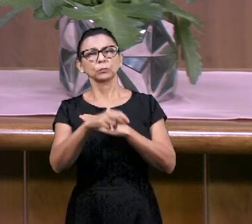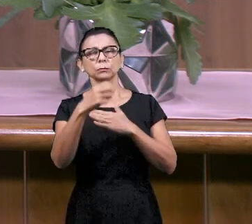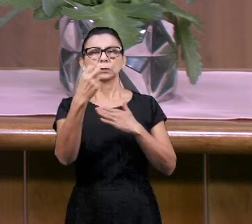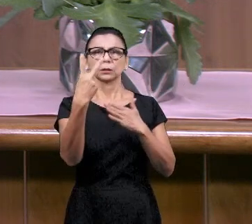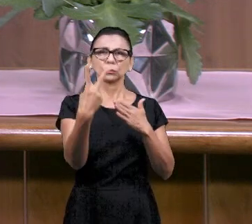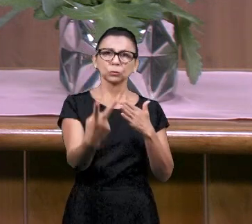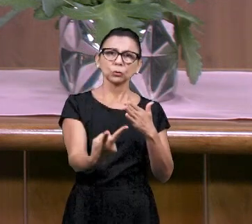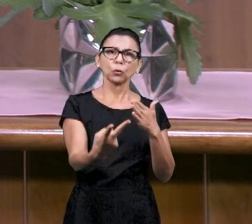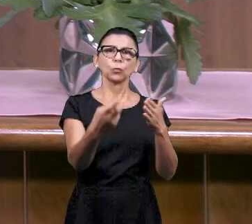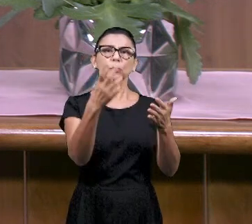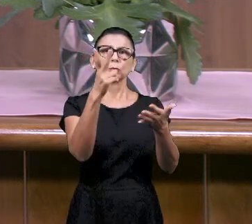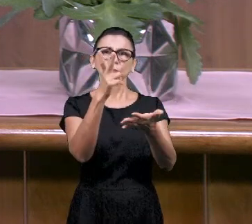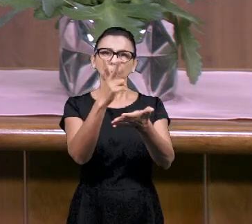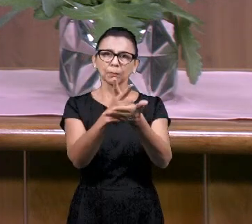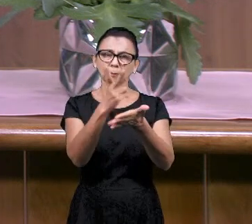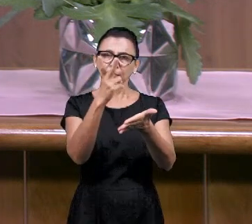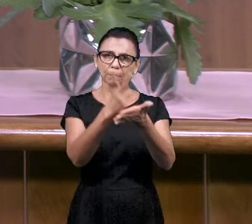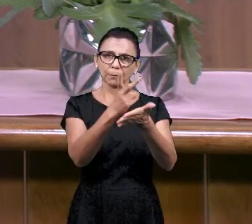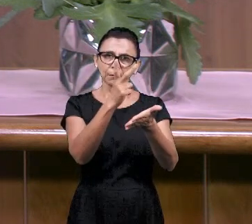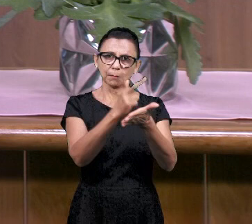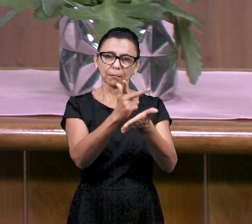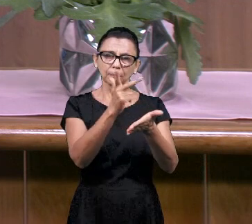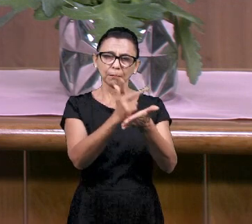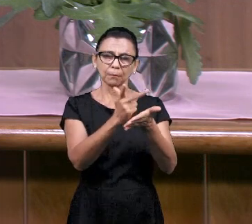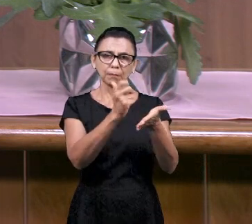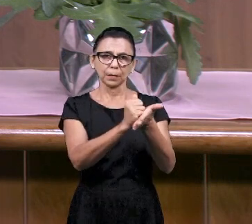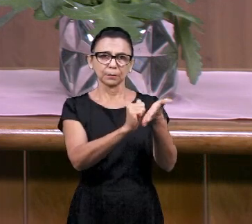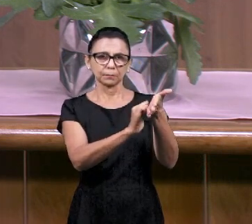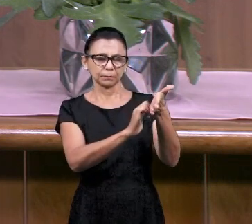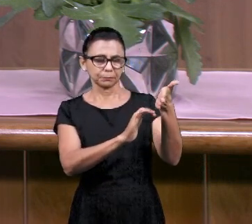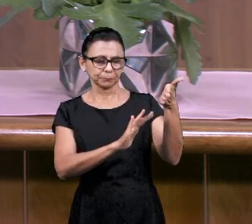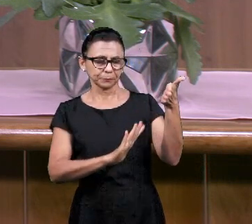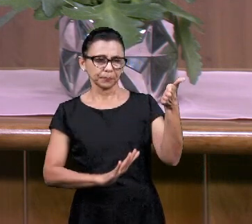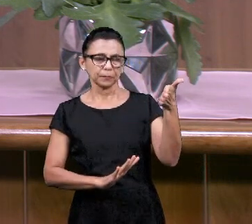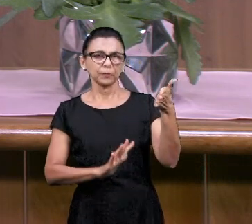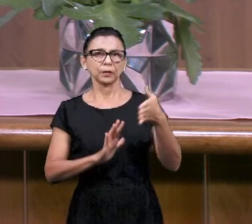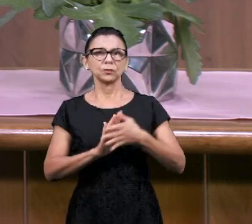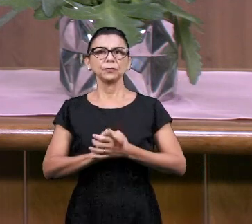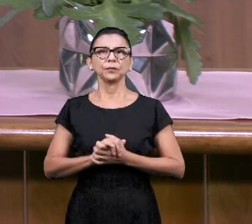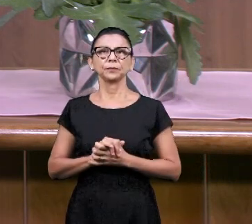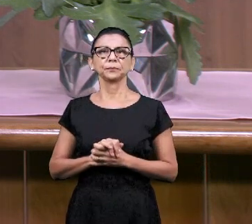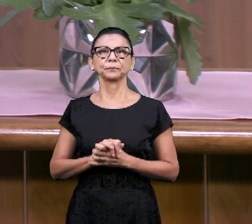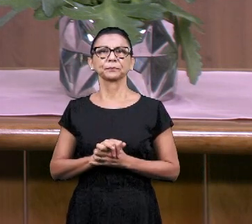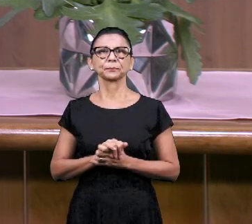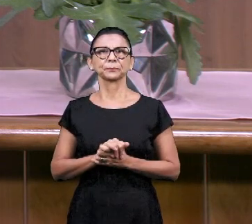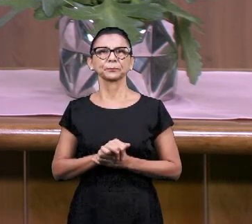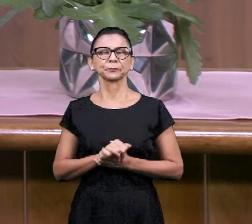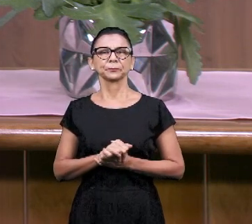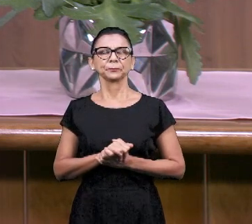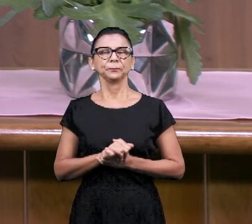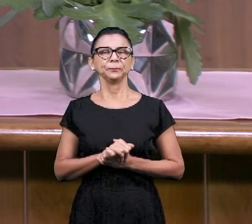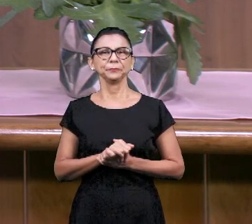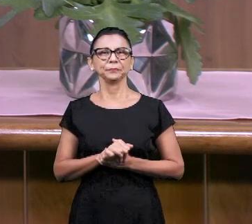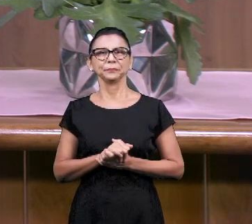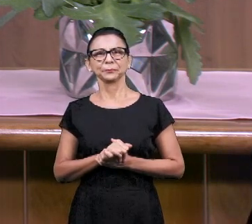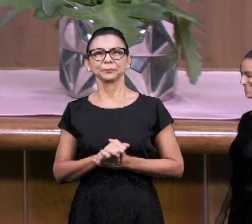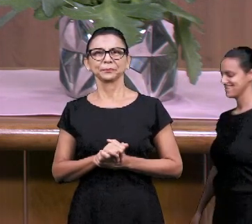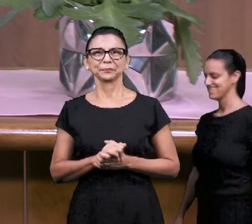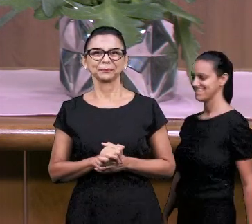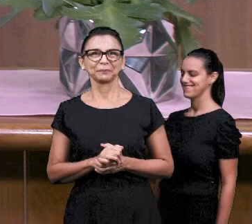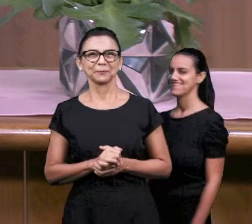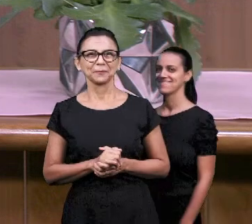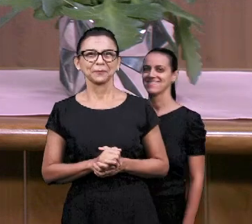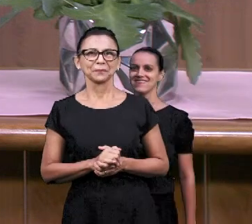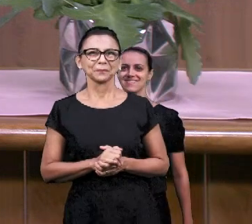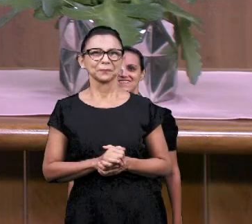question 2. Au même formulaire, question 3, mettez la réponse. Nous sommes déjà en train de